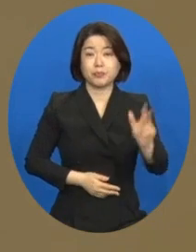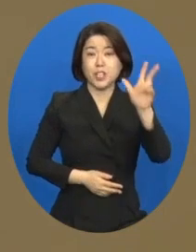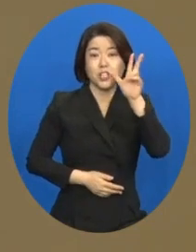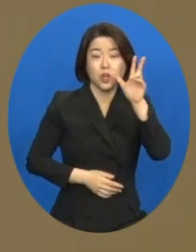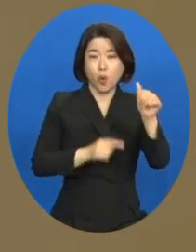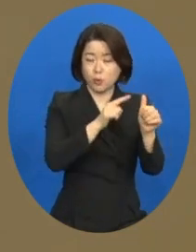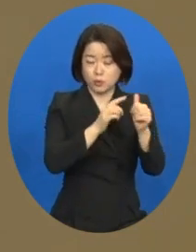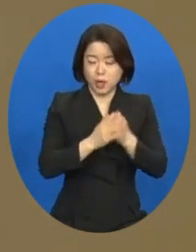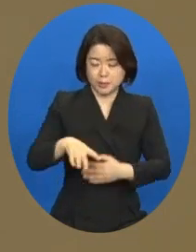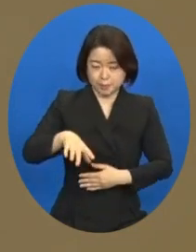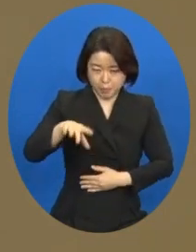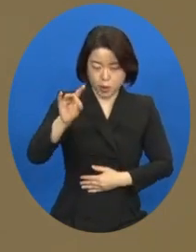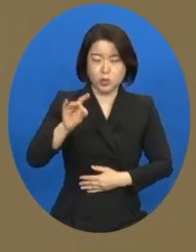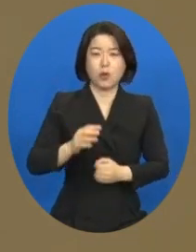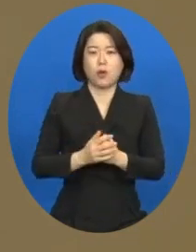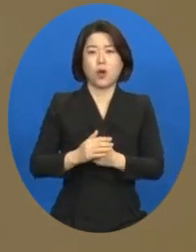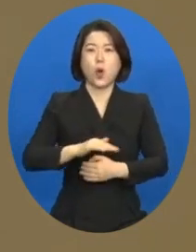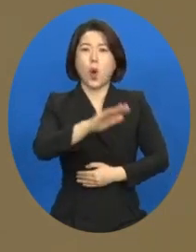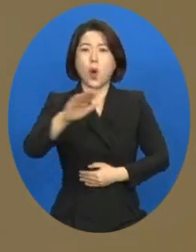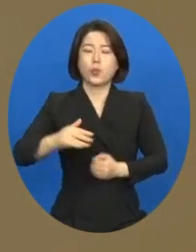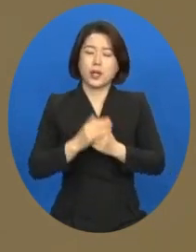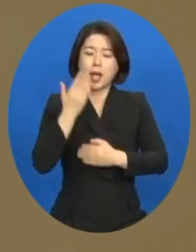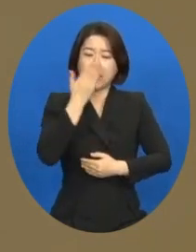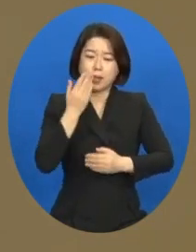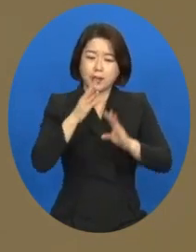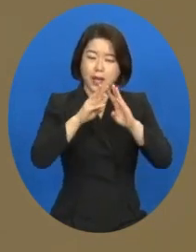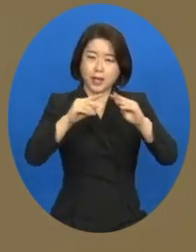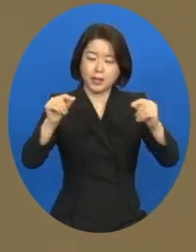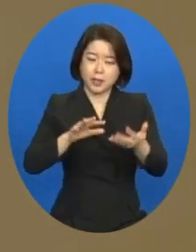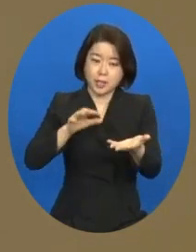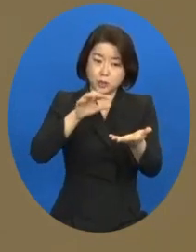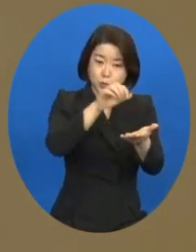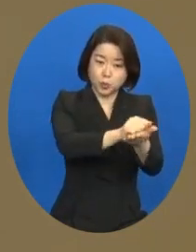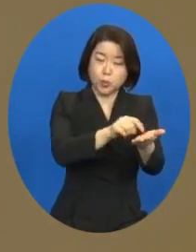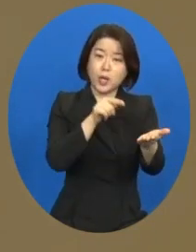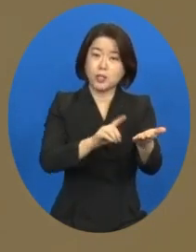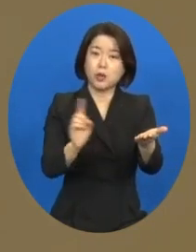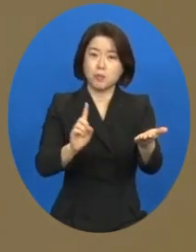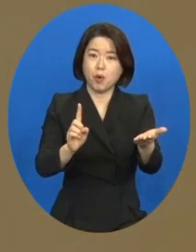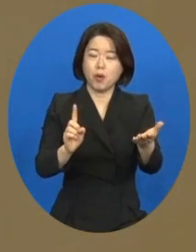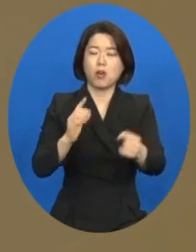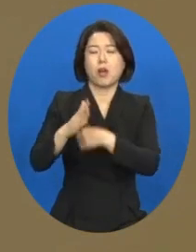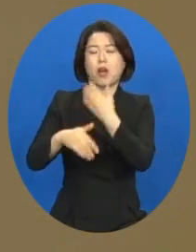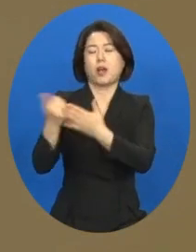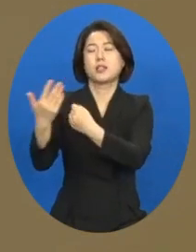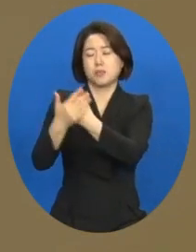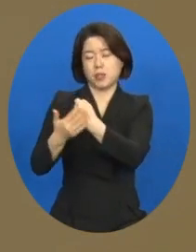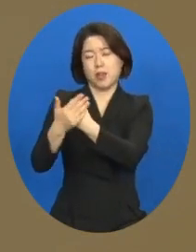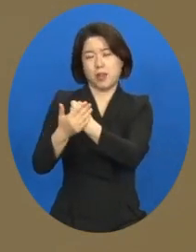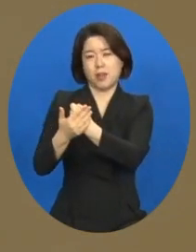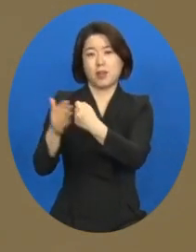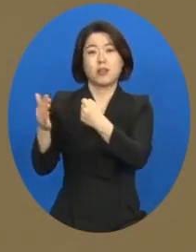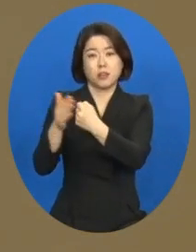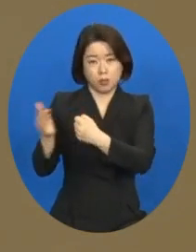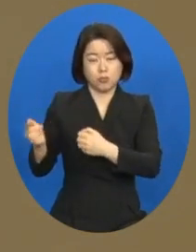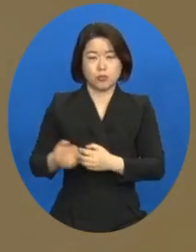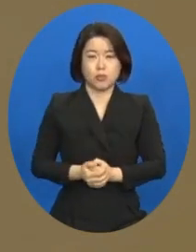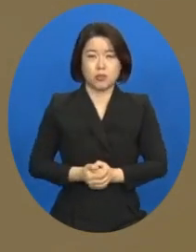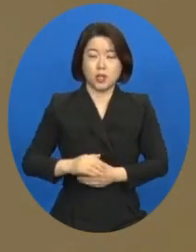여호수아는 먼저 우리가 가나안 땅을 정복하게 된 것이 하나님의 은혜라.